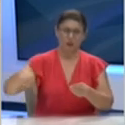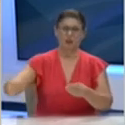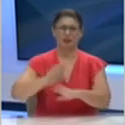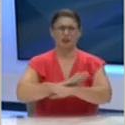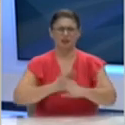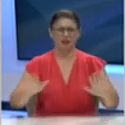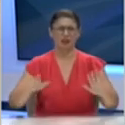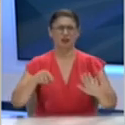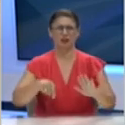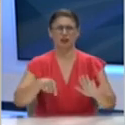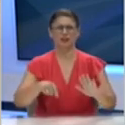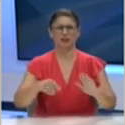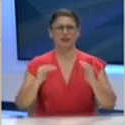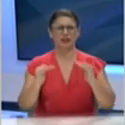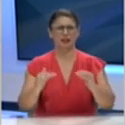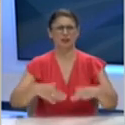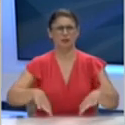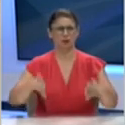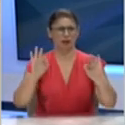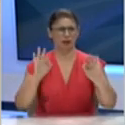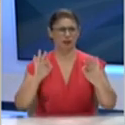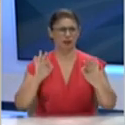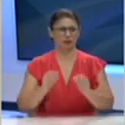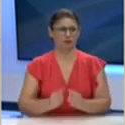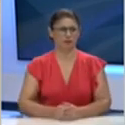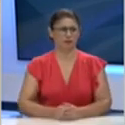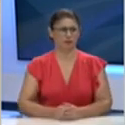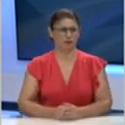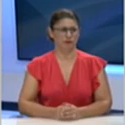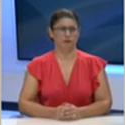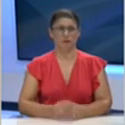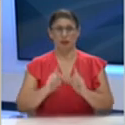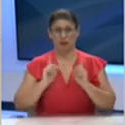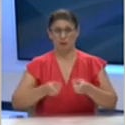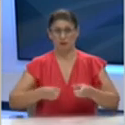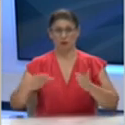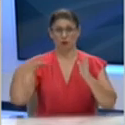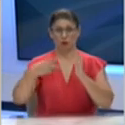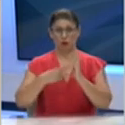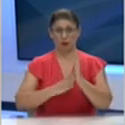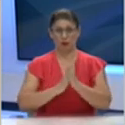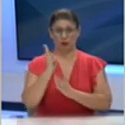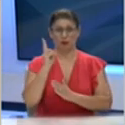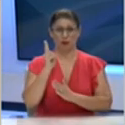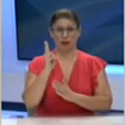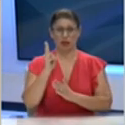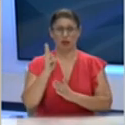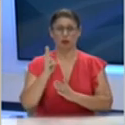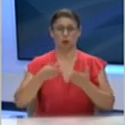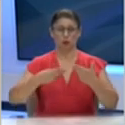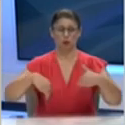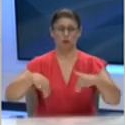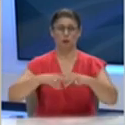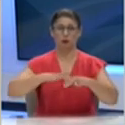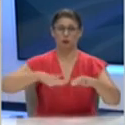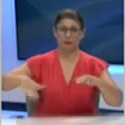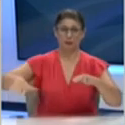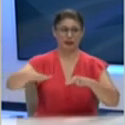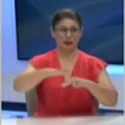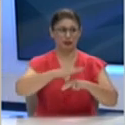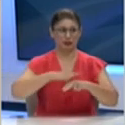ονειδιστική κατάσταση που ξεκίνησε με την απόφαση του 2012 του Συμβουλίου της